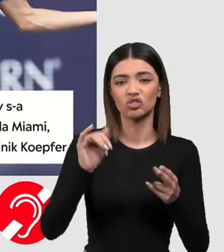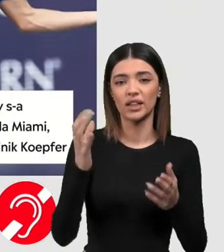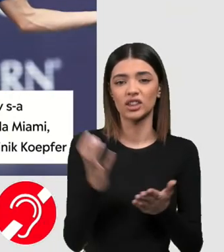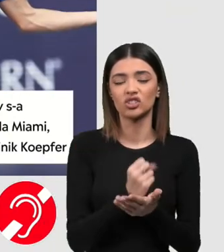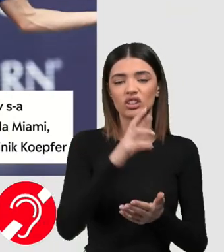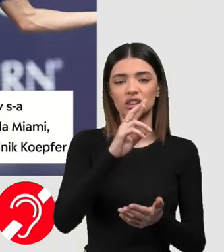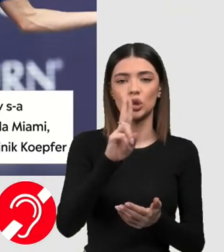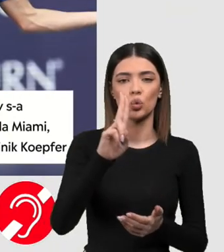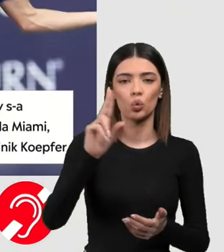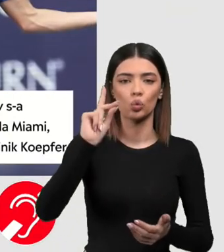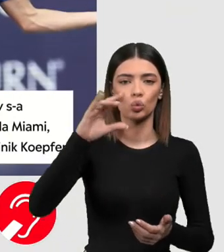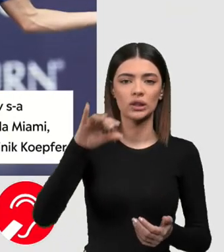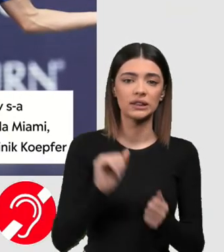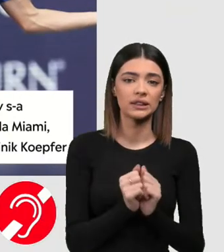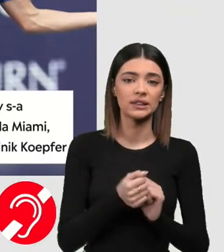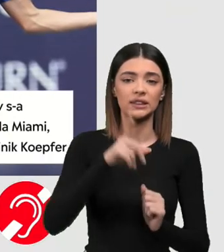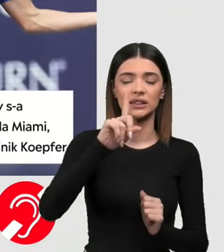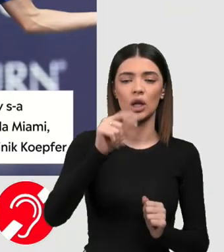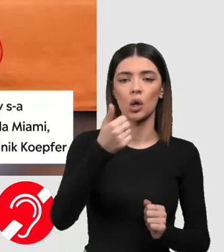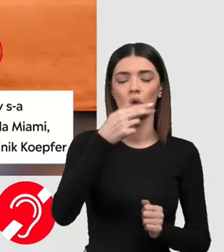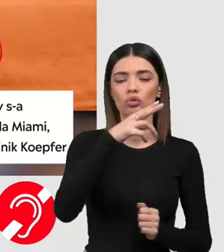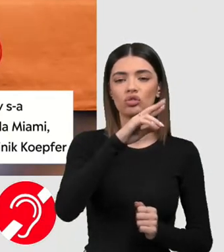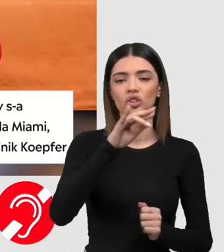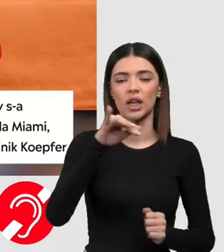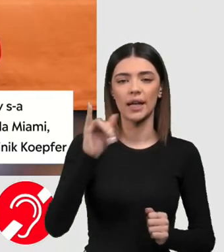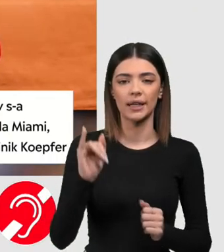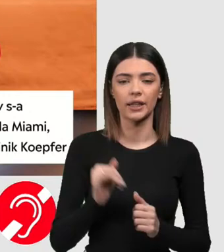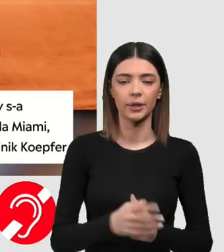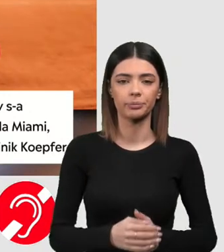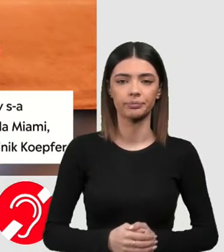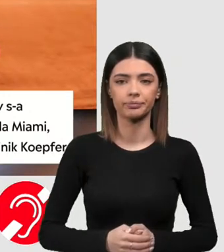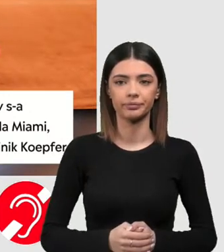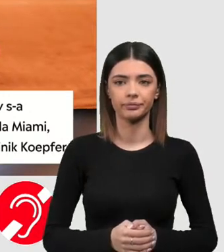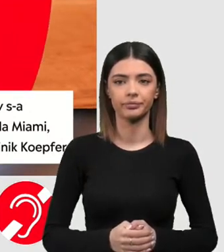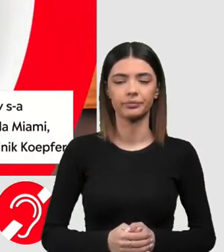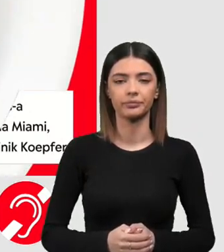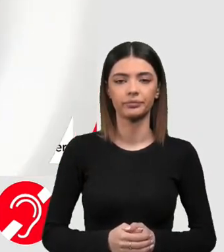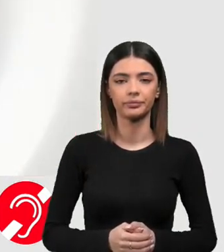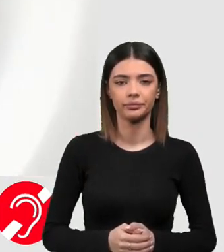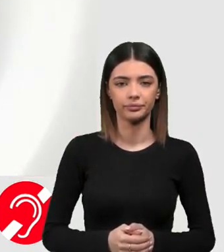cu învingătorul partidei dintre norvegianul Casper Ruud și Nicolas Jarry.